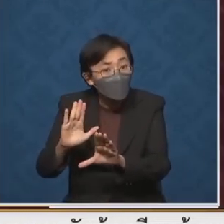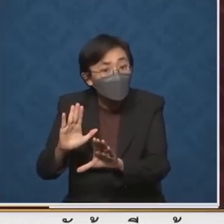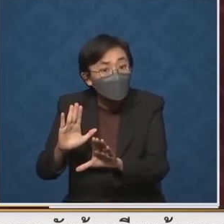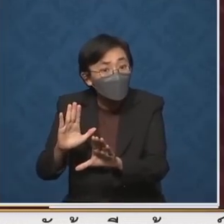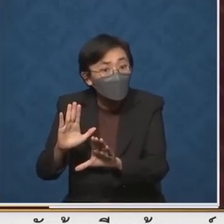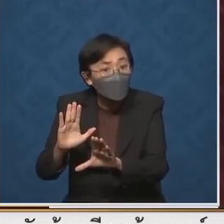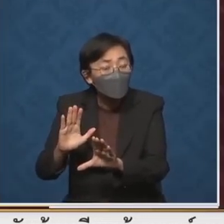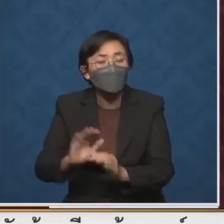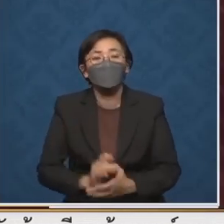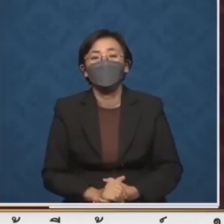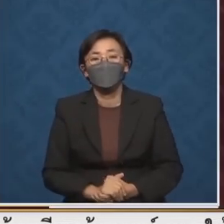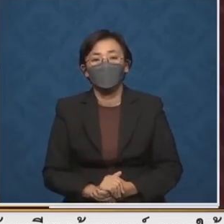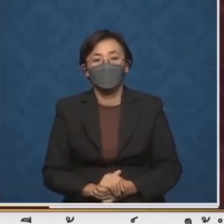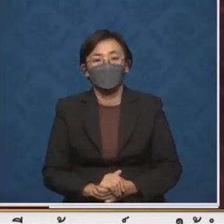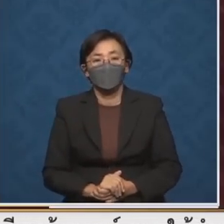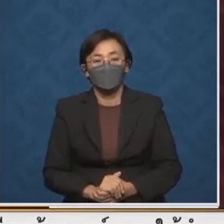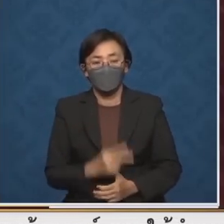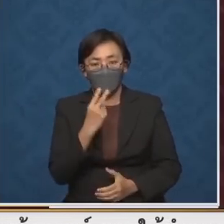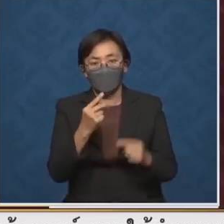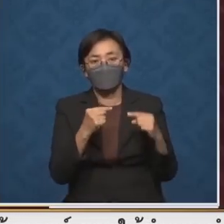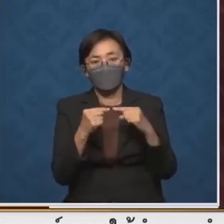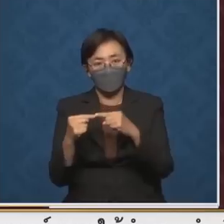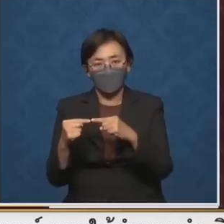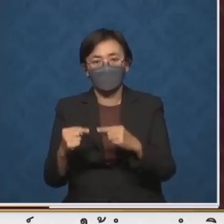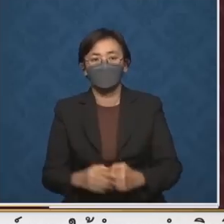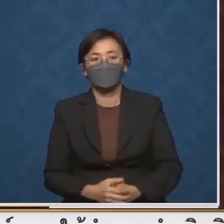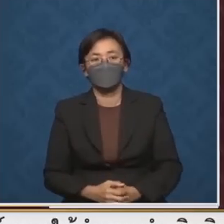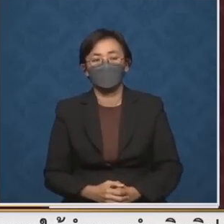ไม่พอนะครับถ้ไมดผานต่อไปครับ